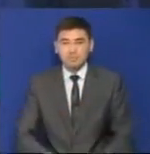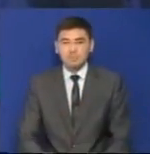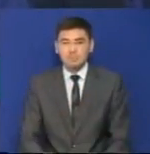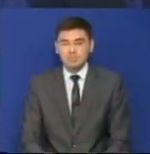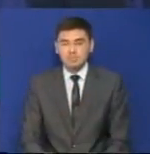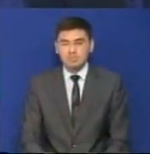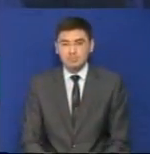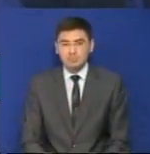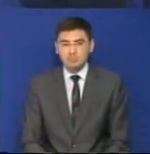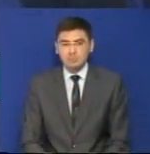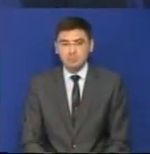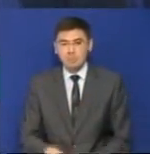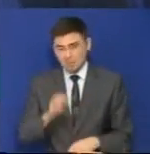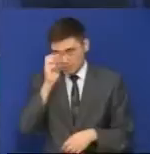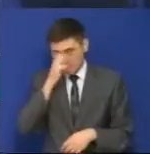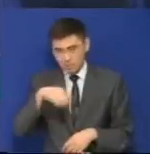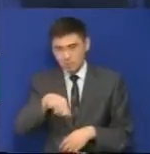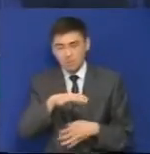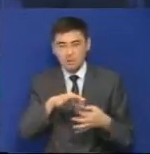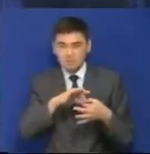Еліміздің тұрақтылығын, бейбітшілігін